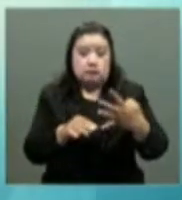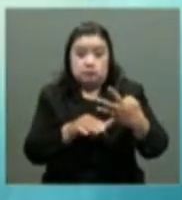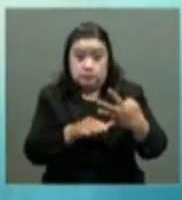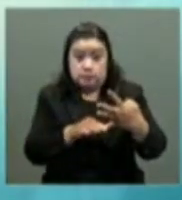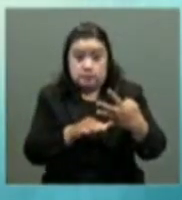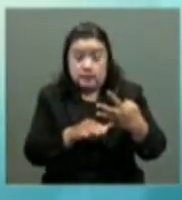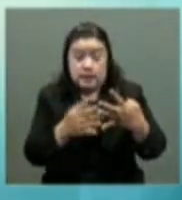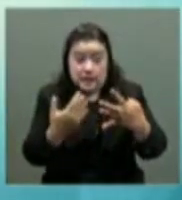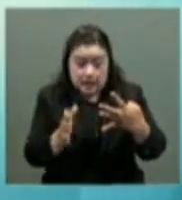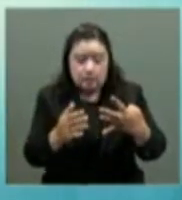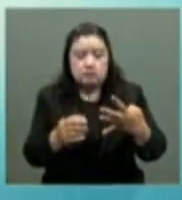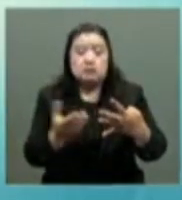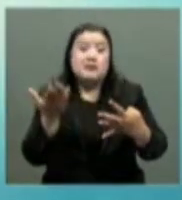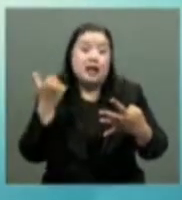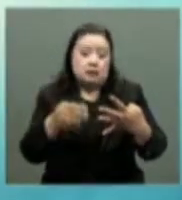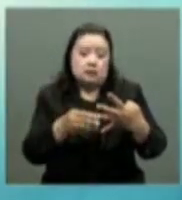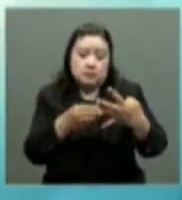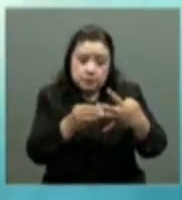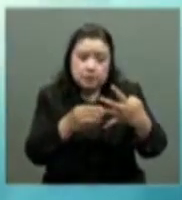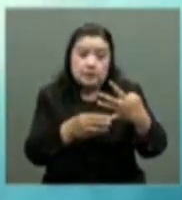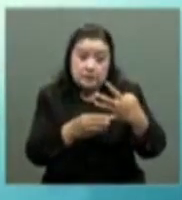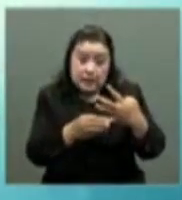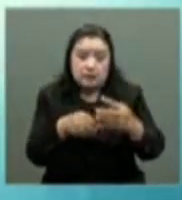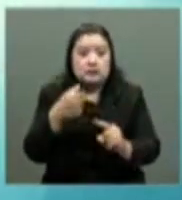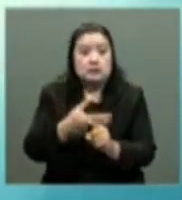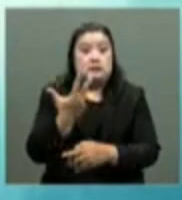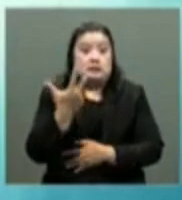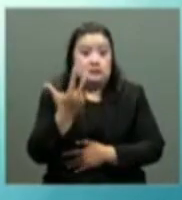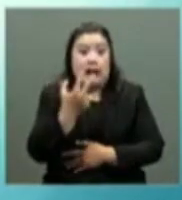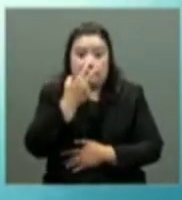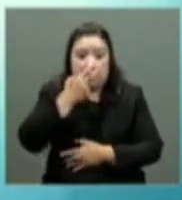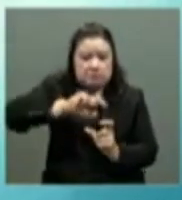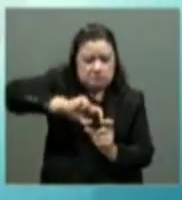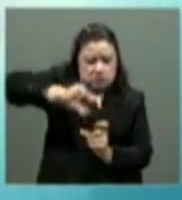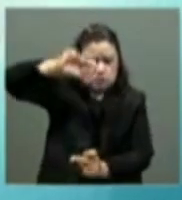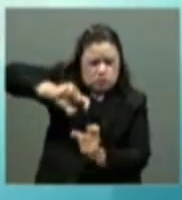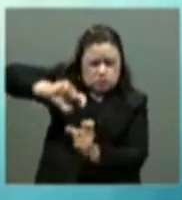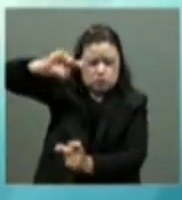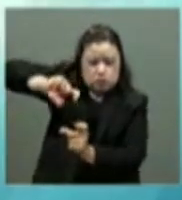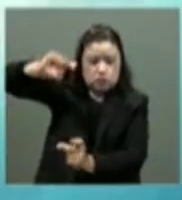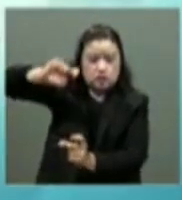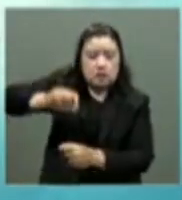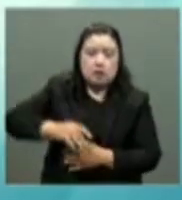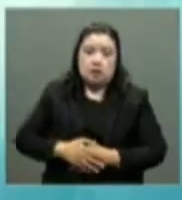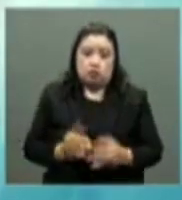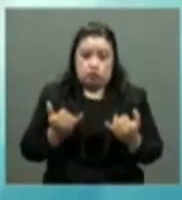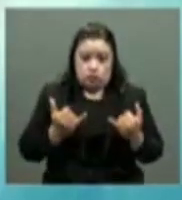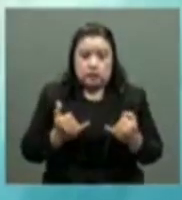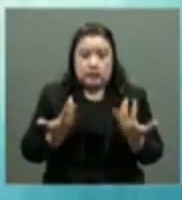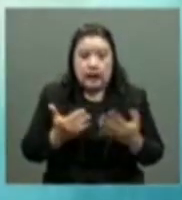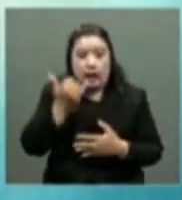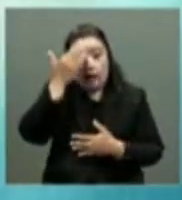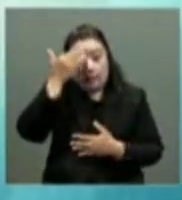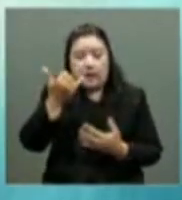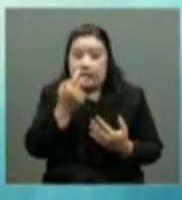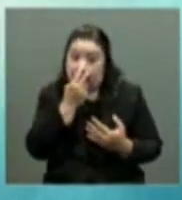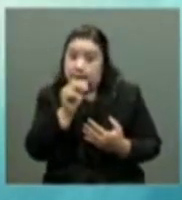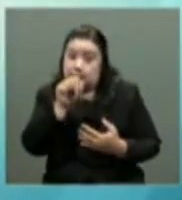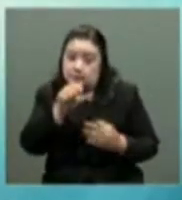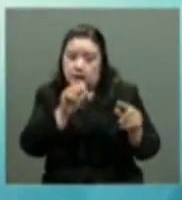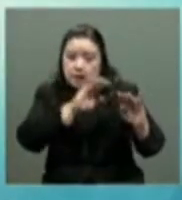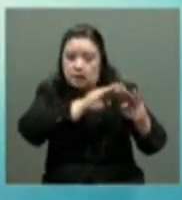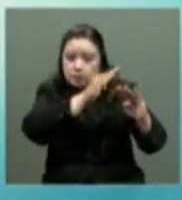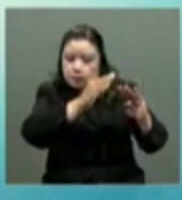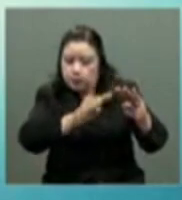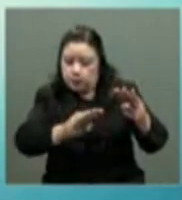นถึงปลายเดือนที่แล้วเนี่ยนะครับสูงขึ้นมาเป็นพีคแล้วตอนนี้เรากำลังอยู่ในช่วงขาลงของทาง